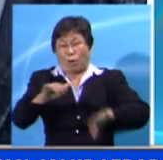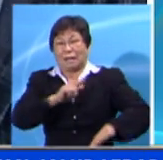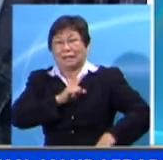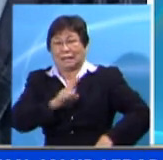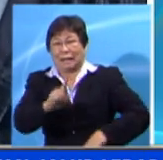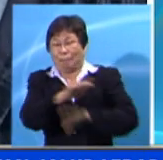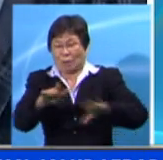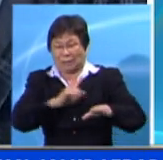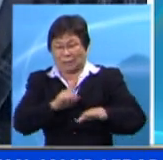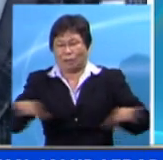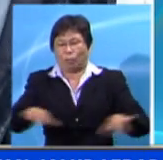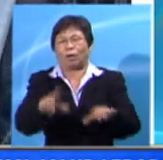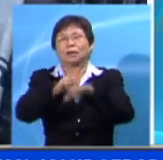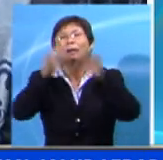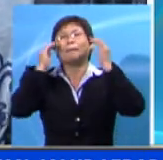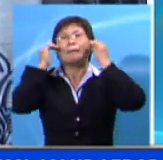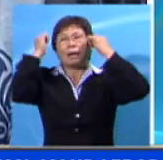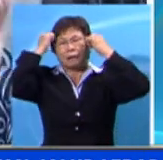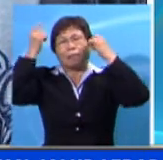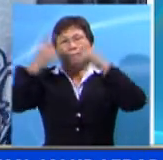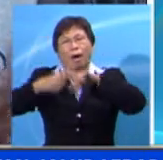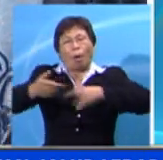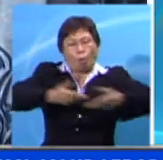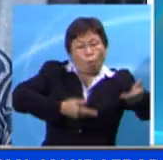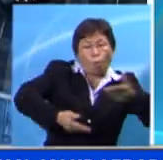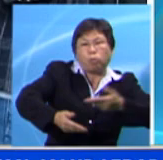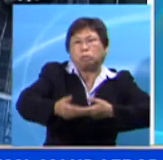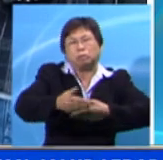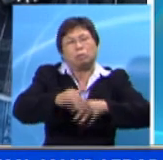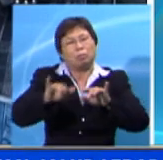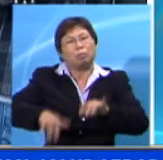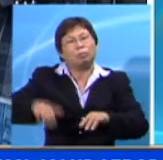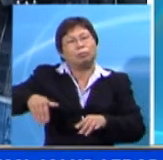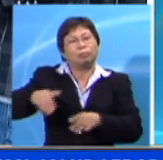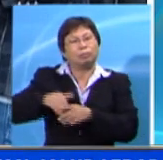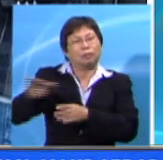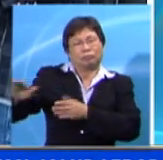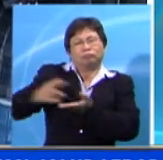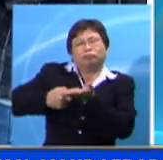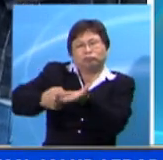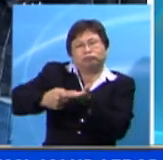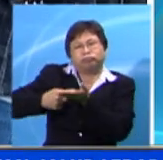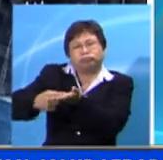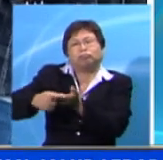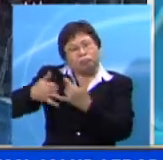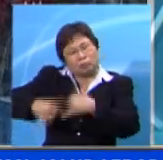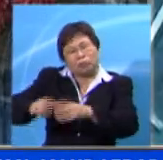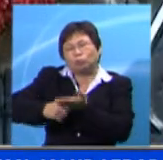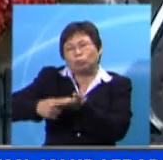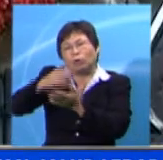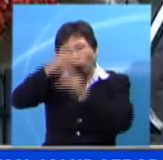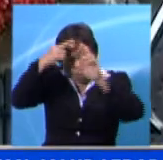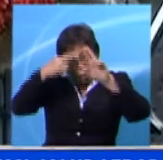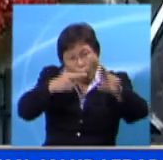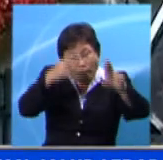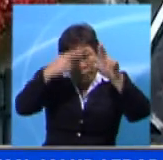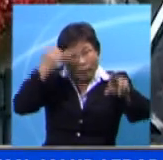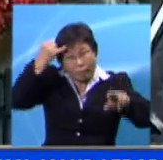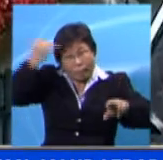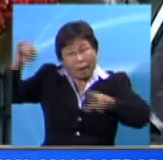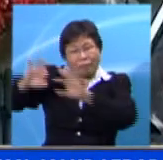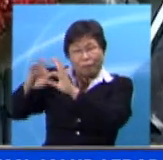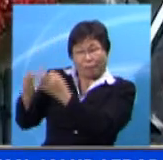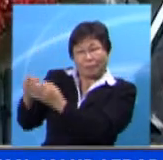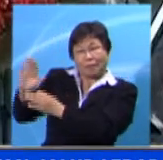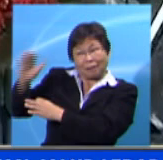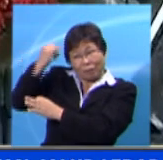Islam ini dilakukan di Belanda bagaimanapun urusan itu masih lagi dalam rundingan dan juga bagi menghormati pandangan pihak keluarga